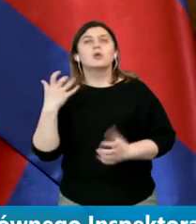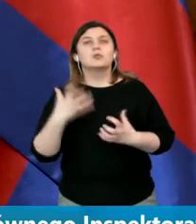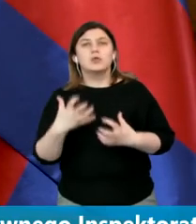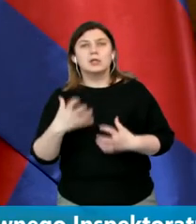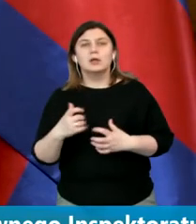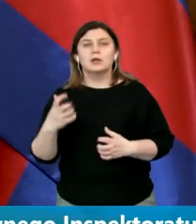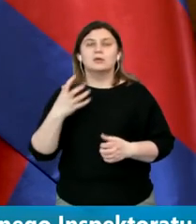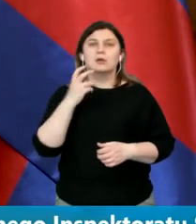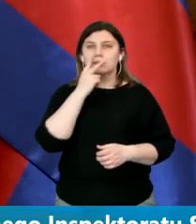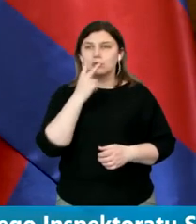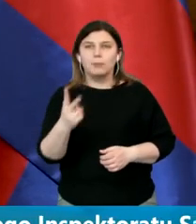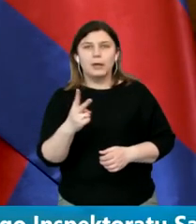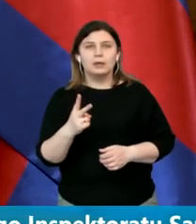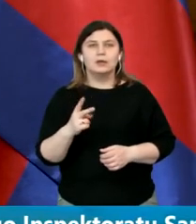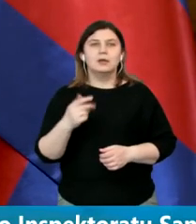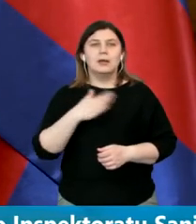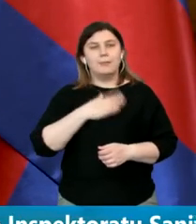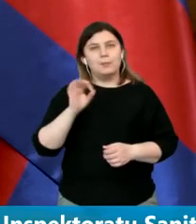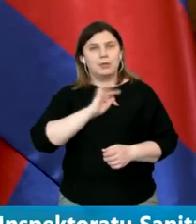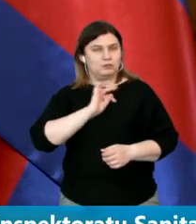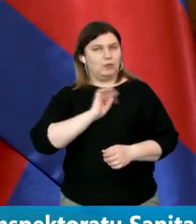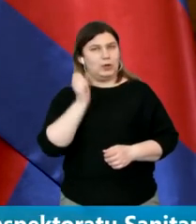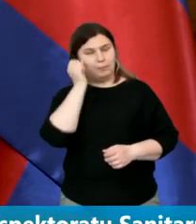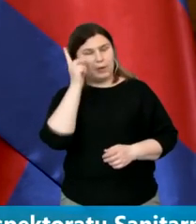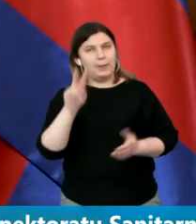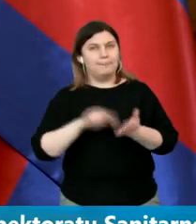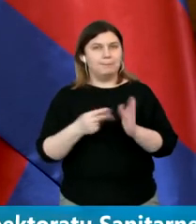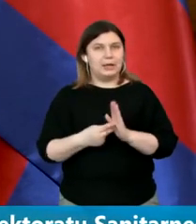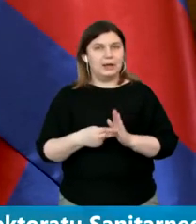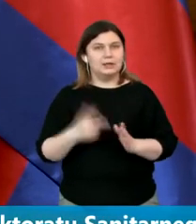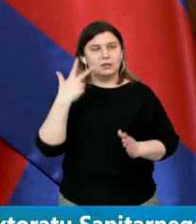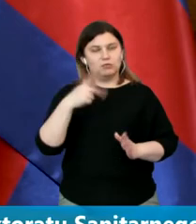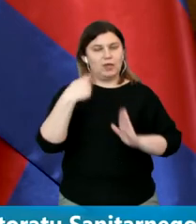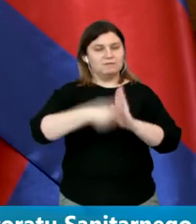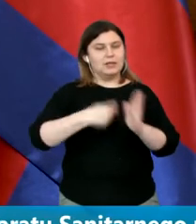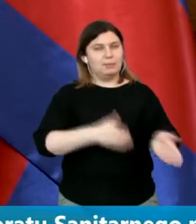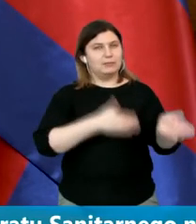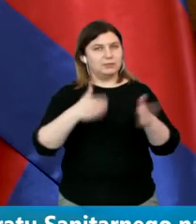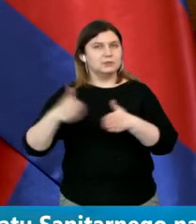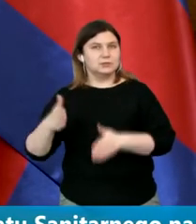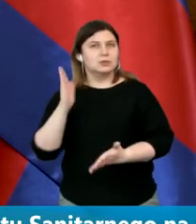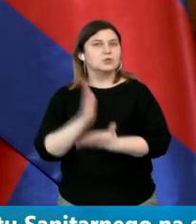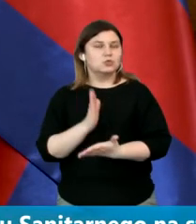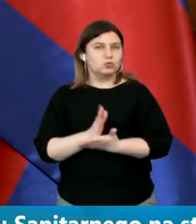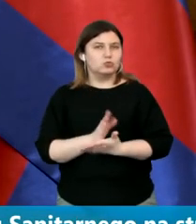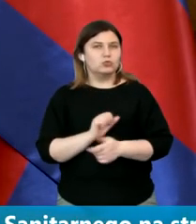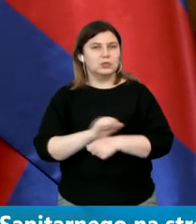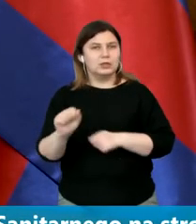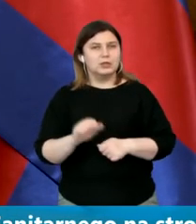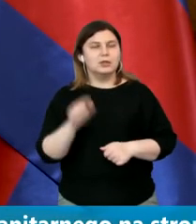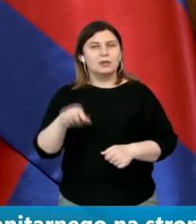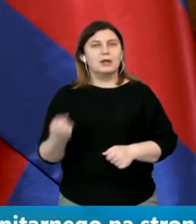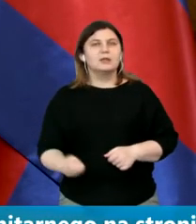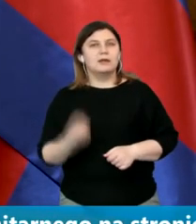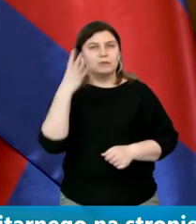co chcielibyście zobaczyć. Ja też mam swoje pomysły, więc plan przynajmniej na 3 kolejne filmy już mam, więc teraz na wiosnę będzie